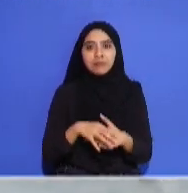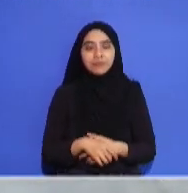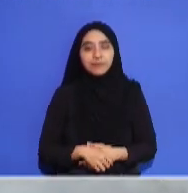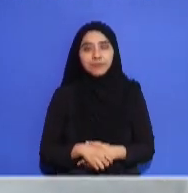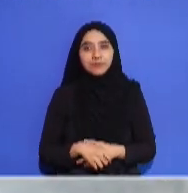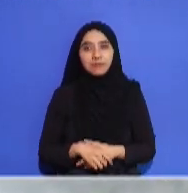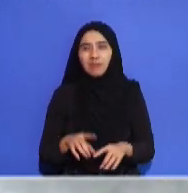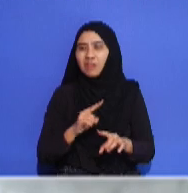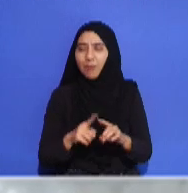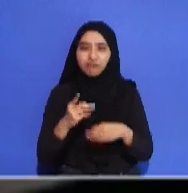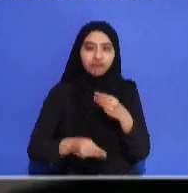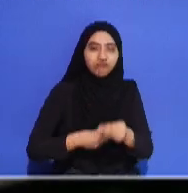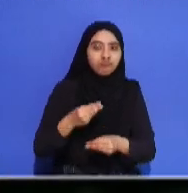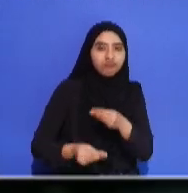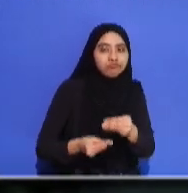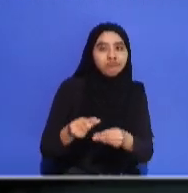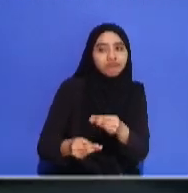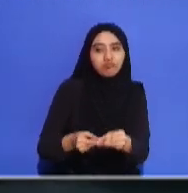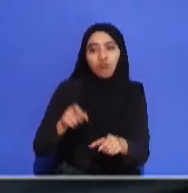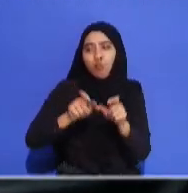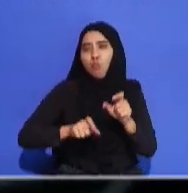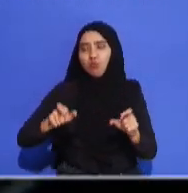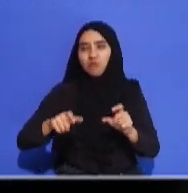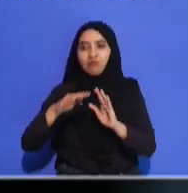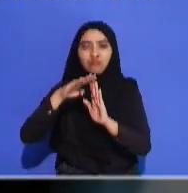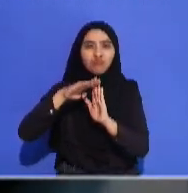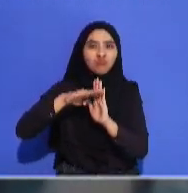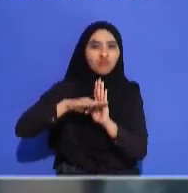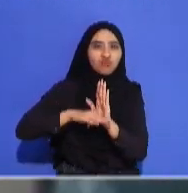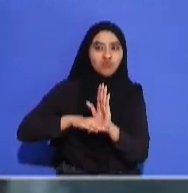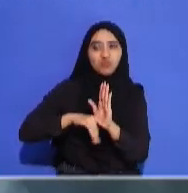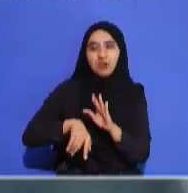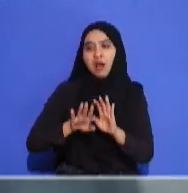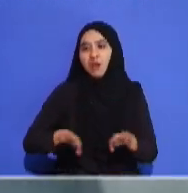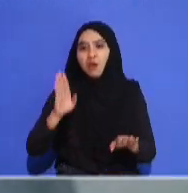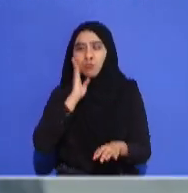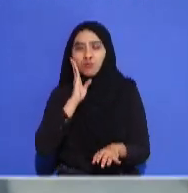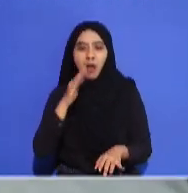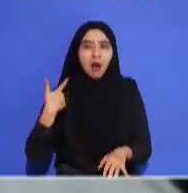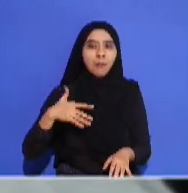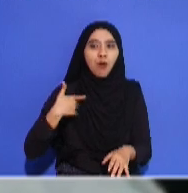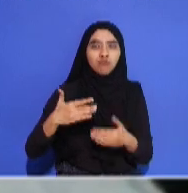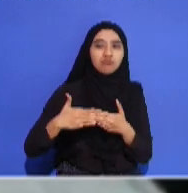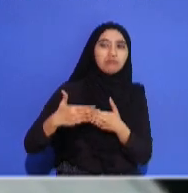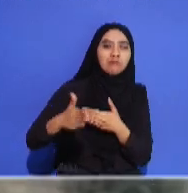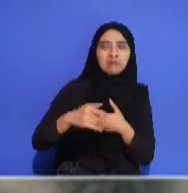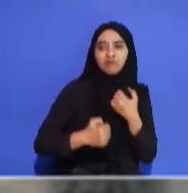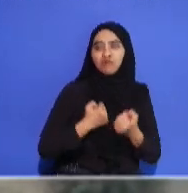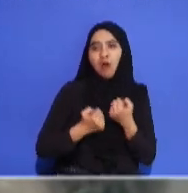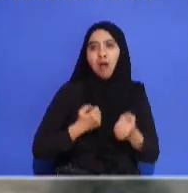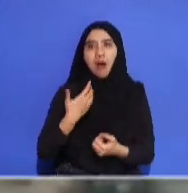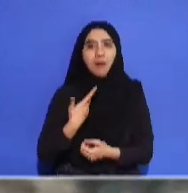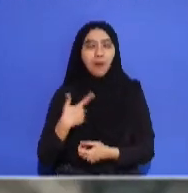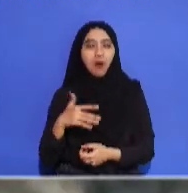Ananging gilir gumantosing wedal tenaga karyanipun saya suda lan para wiranem boten purun nglajengaken usaha menika.